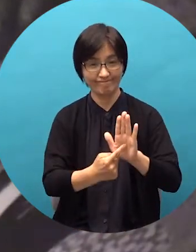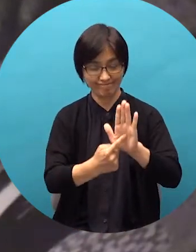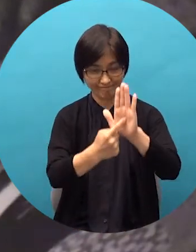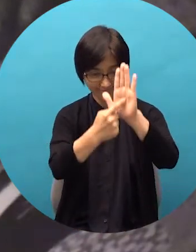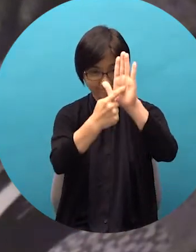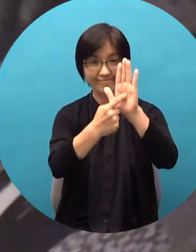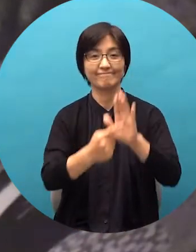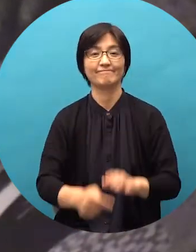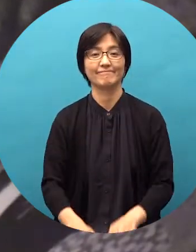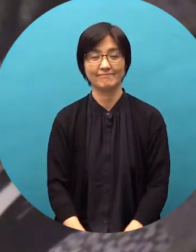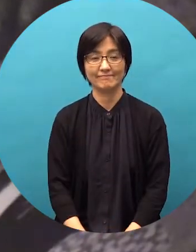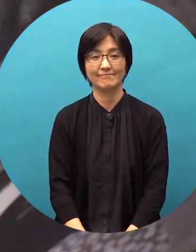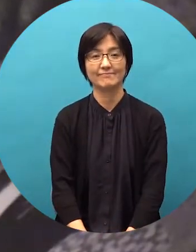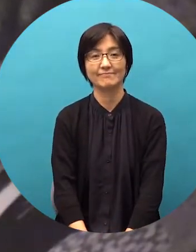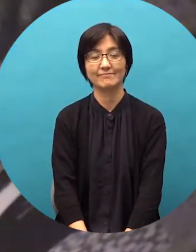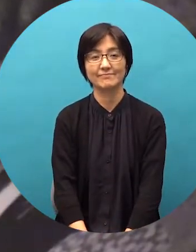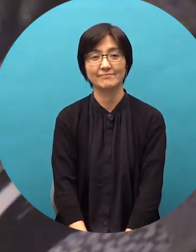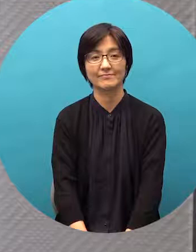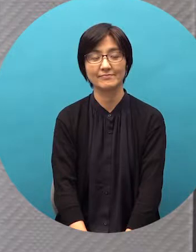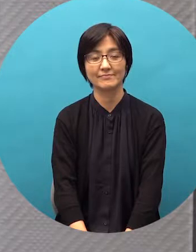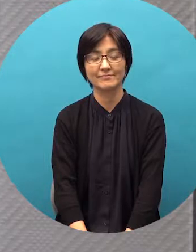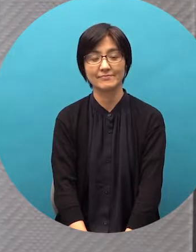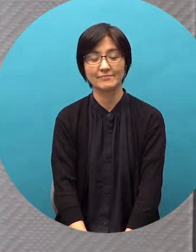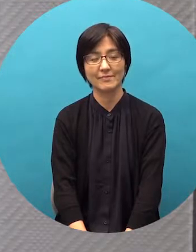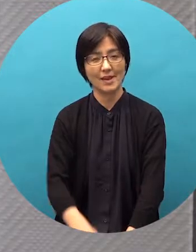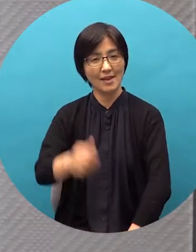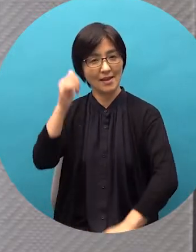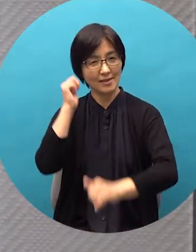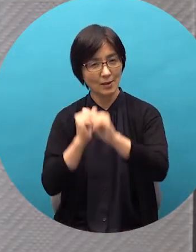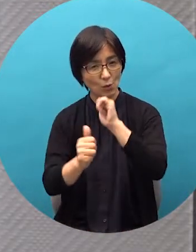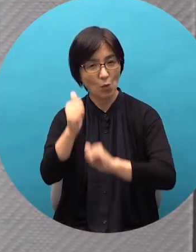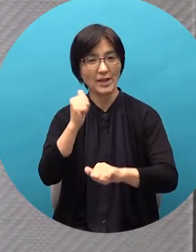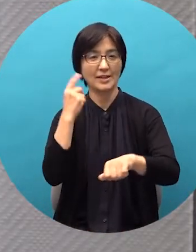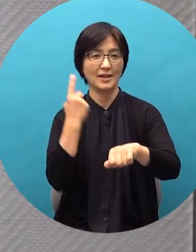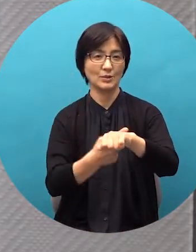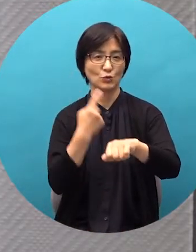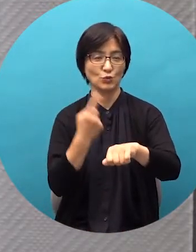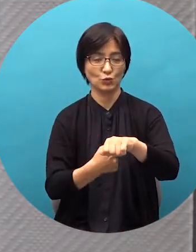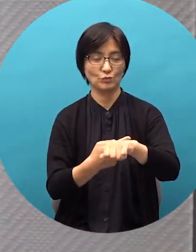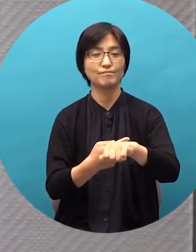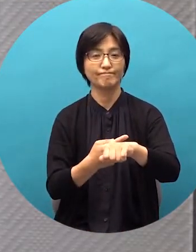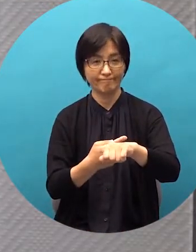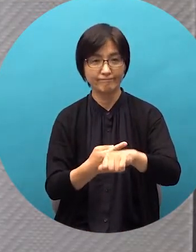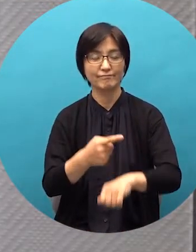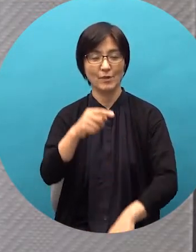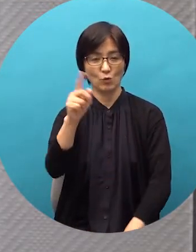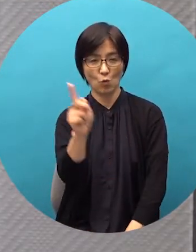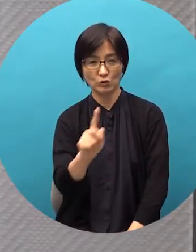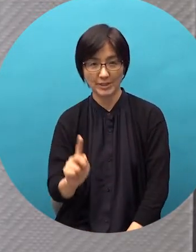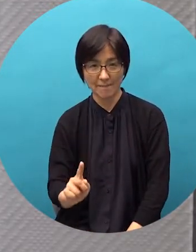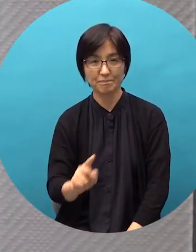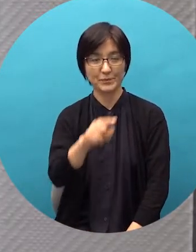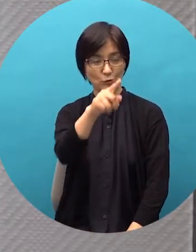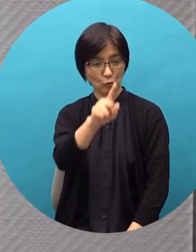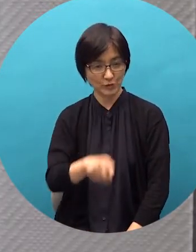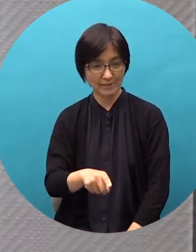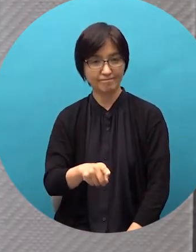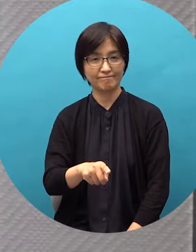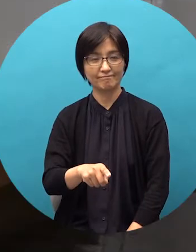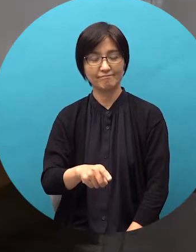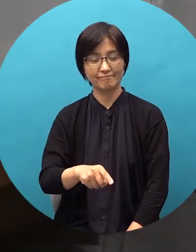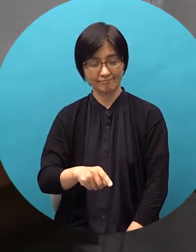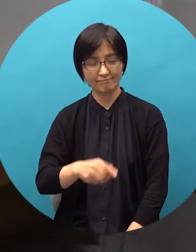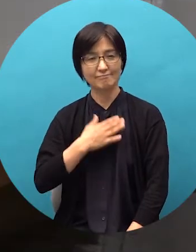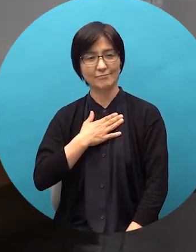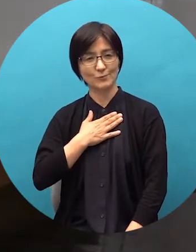する版画家の一人です。伝統的な木版技法を用いつつ、曲線と直線を自